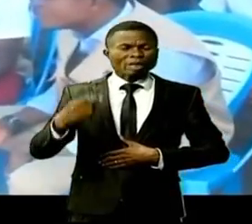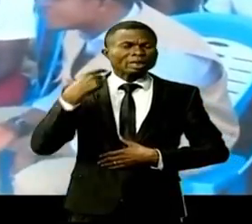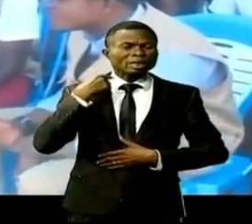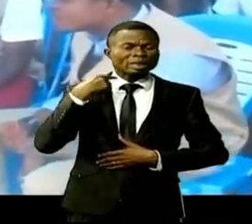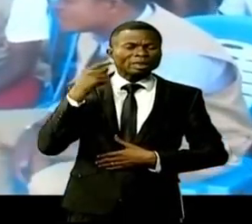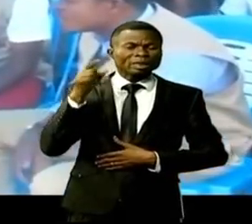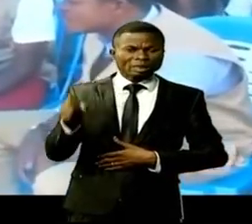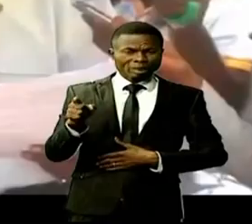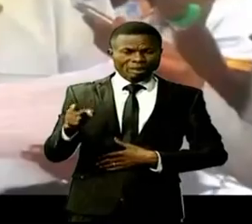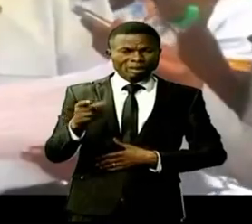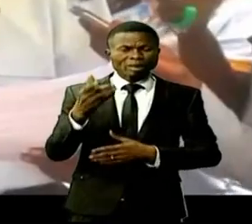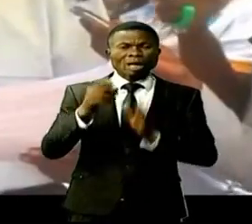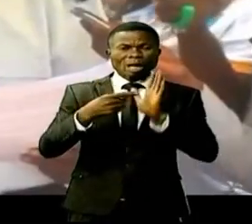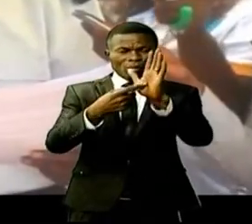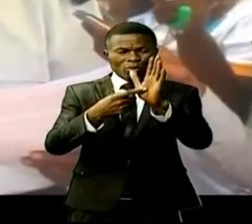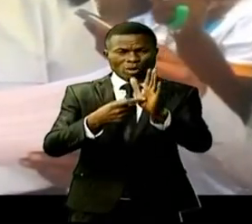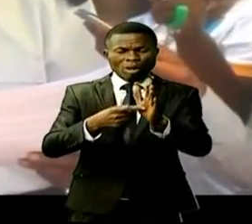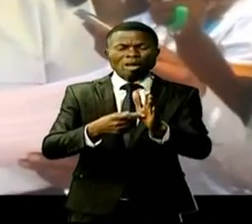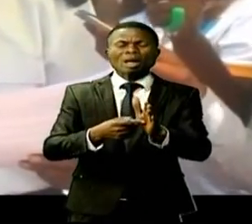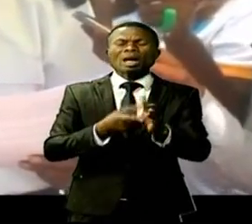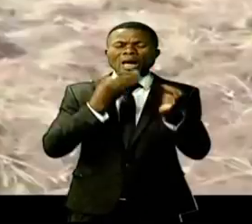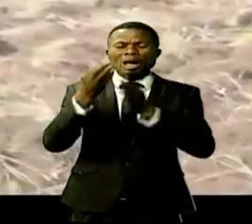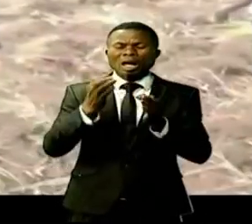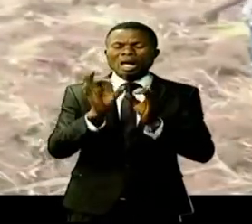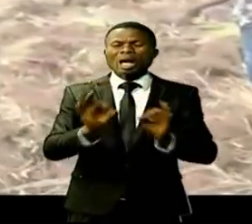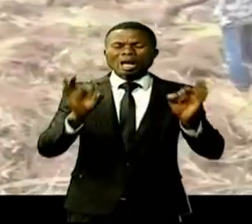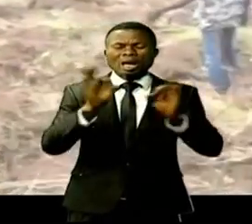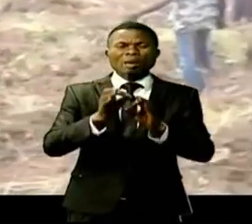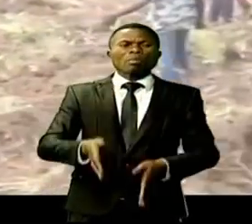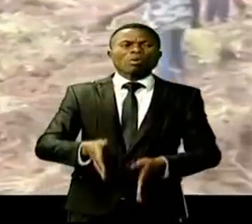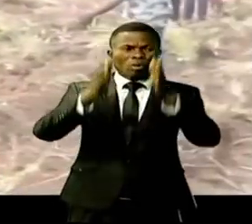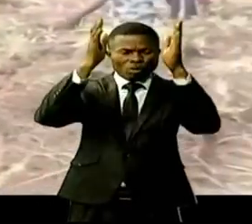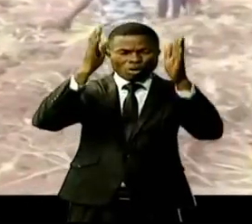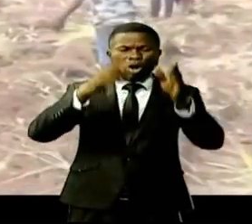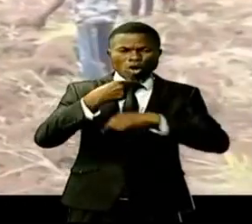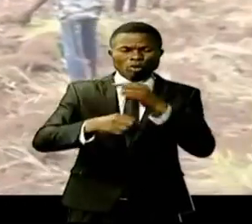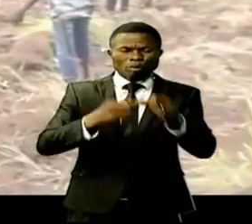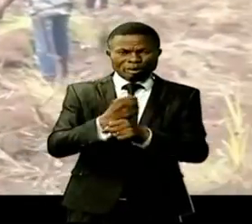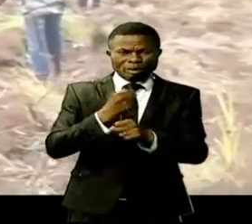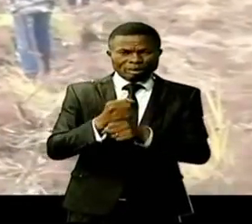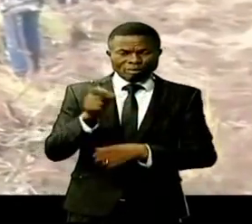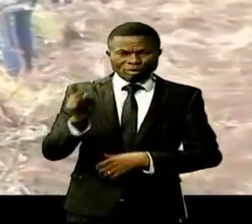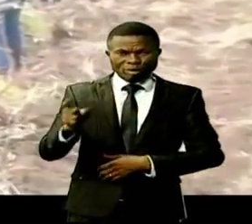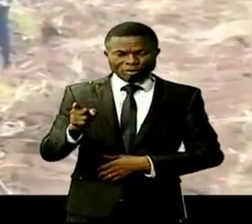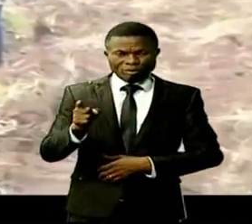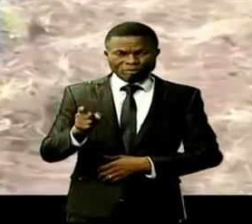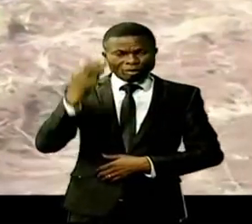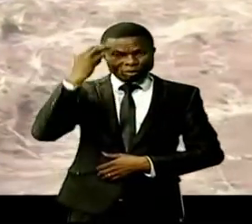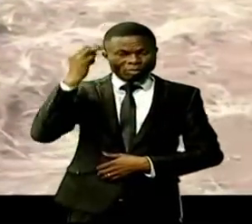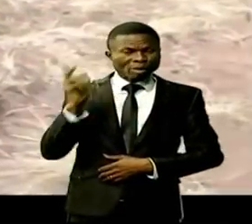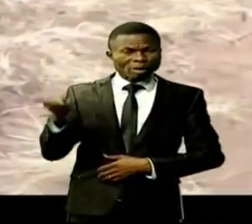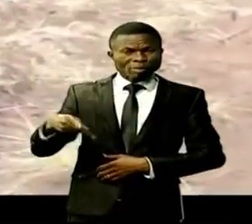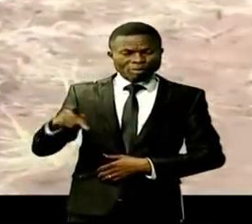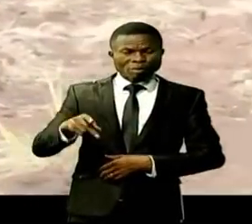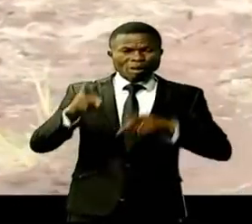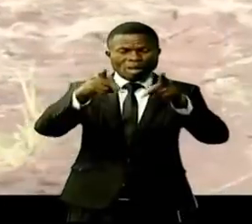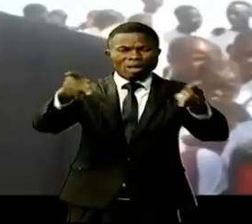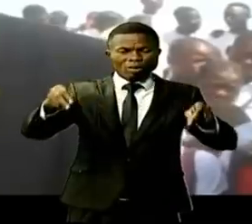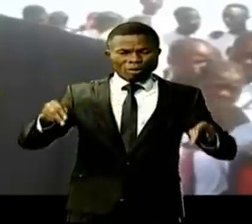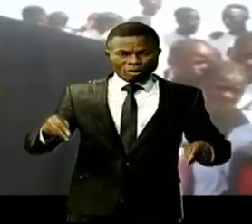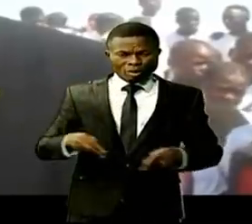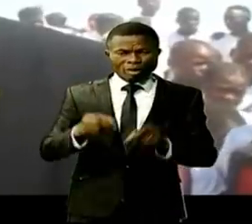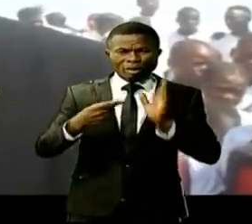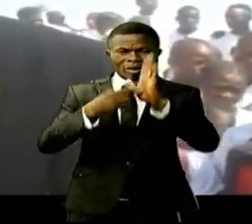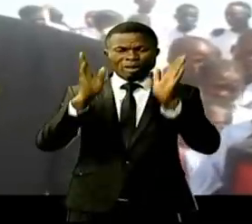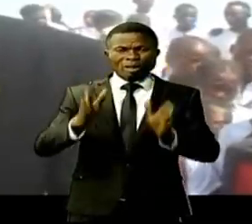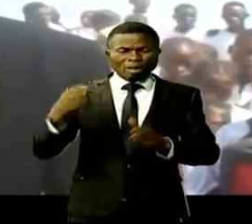forestier national, a démontré l'importance de l'arbre. Après son mot de lancement, Christian Kamuzikou, ministre provincial de l'environnement et